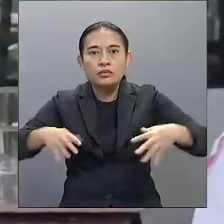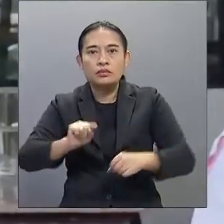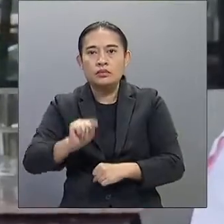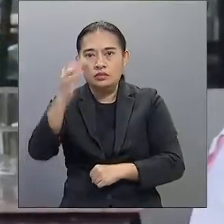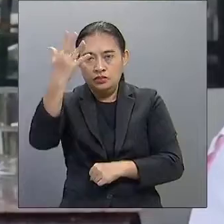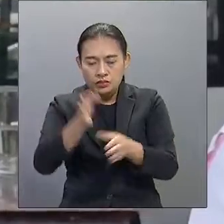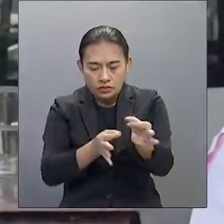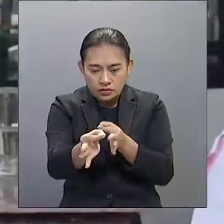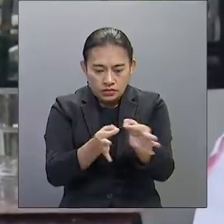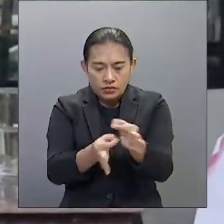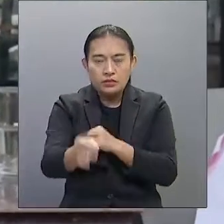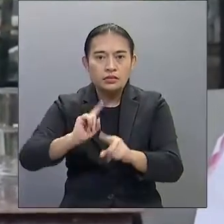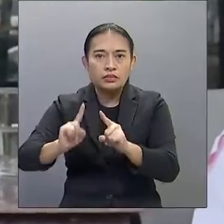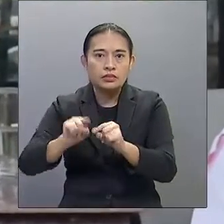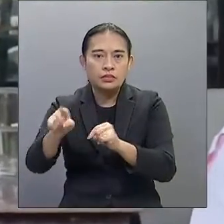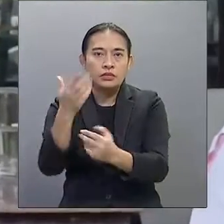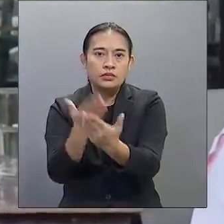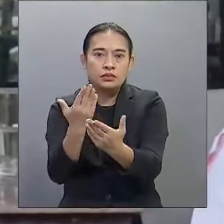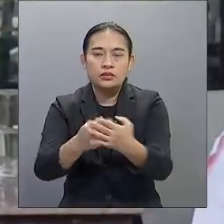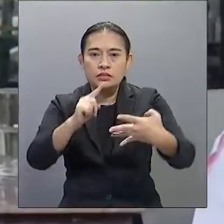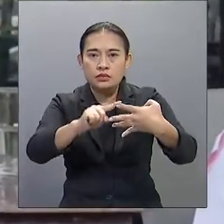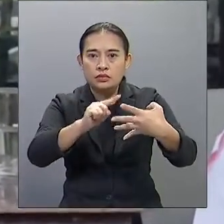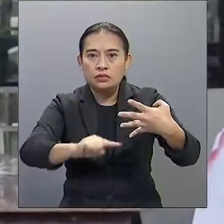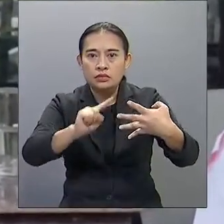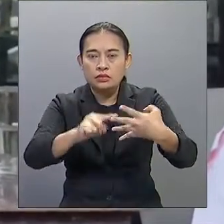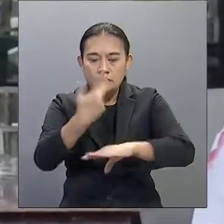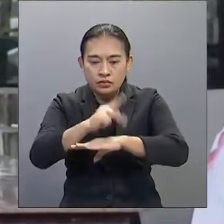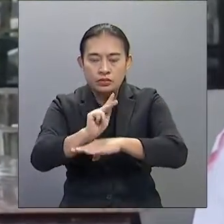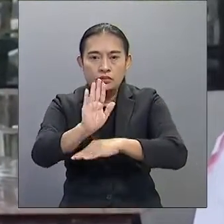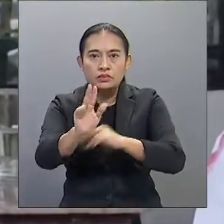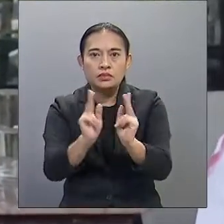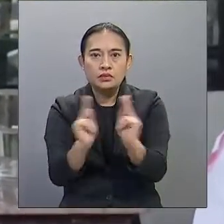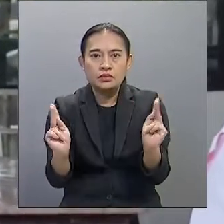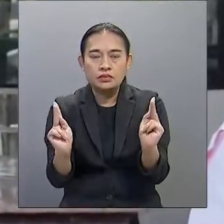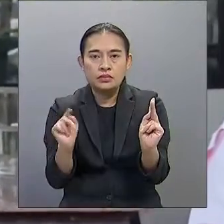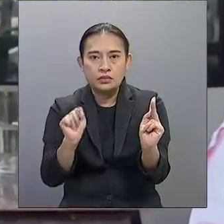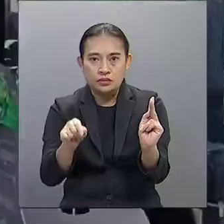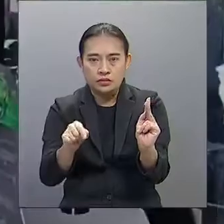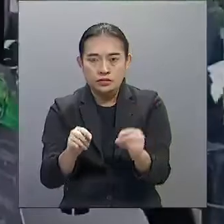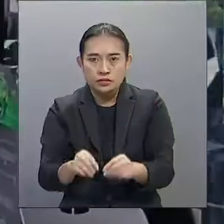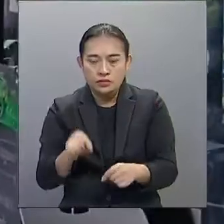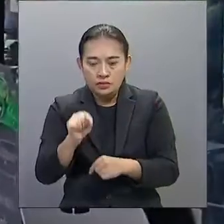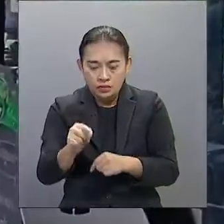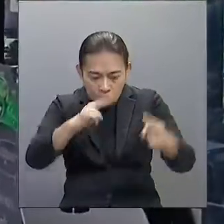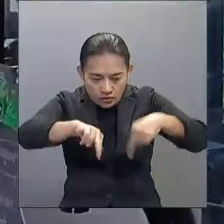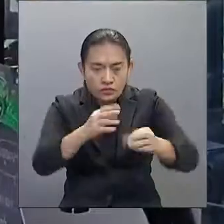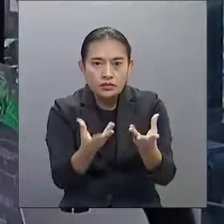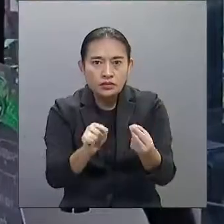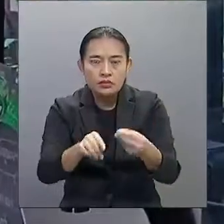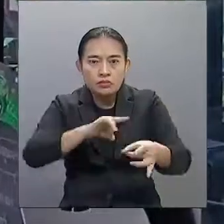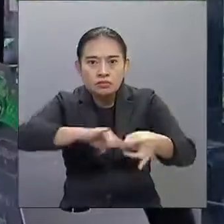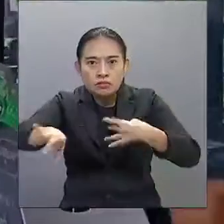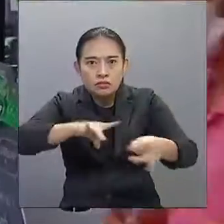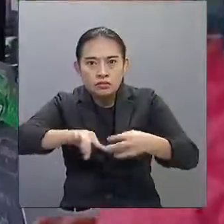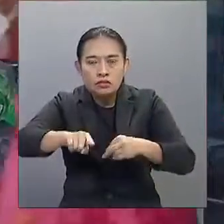อชี้แจงที่มาที่ไปของเงิน2. ประทานคณะกรการตั้ง คณะกรรการจัดสันหาที่ดินโดยไม่ชอบ